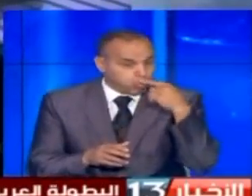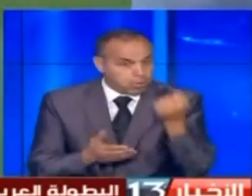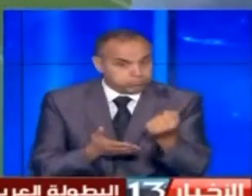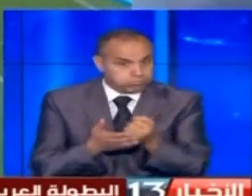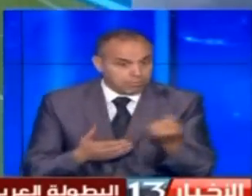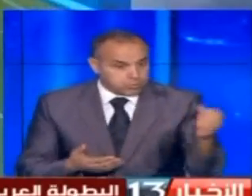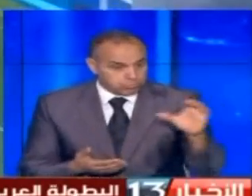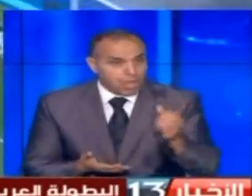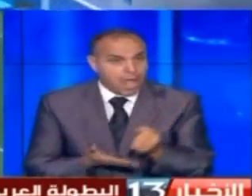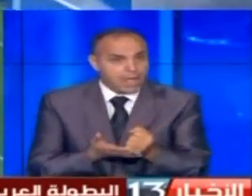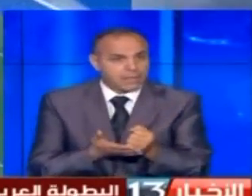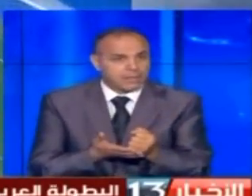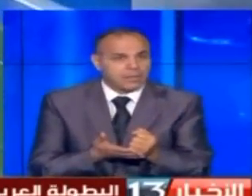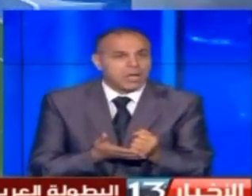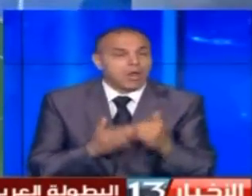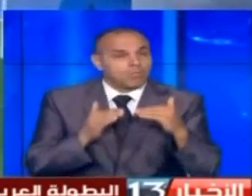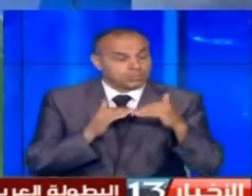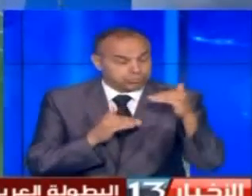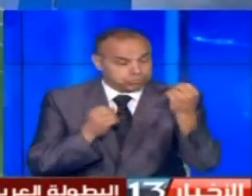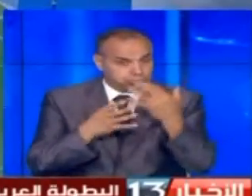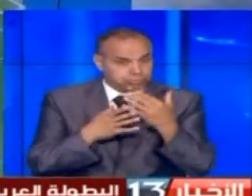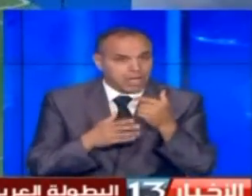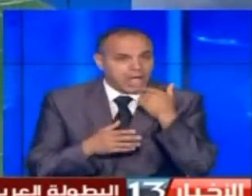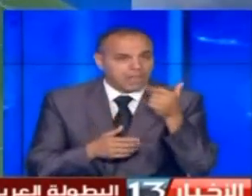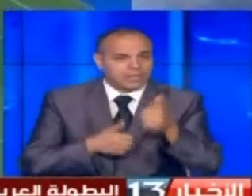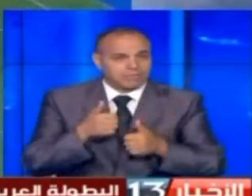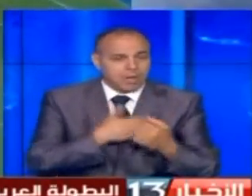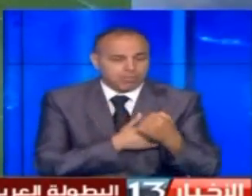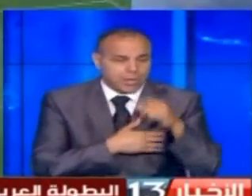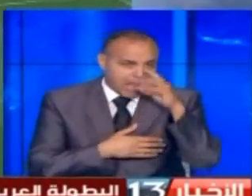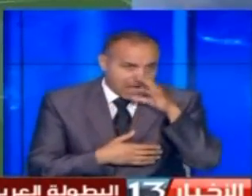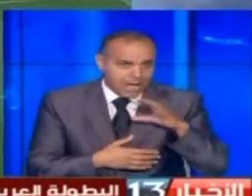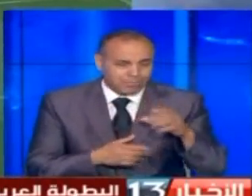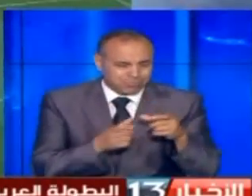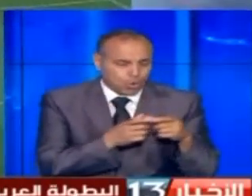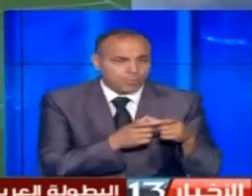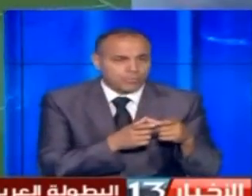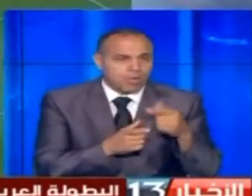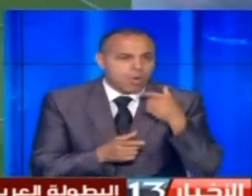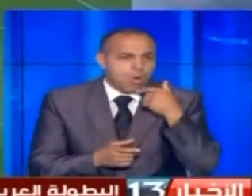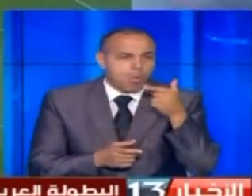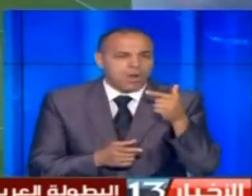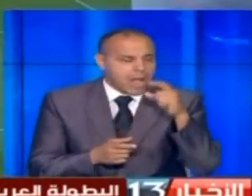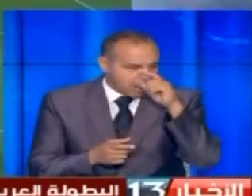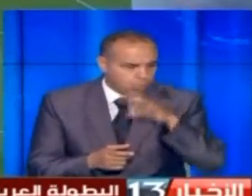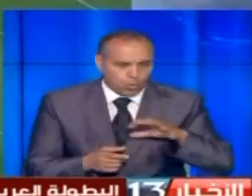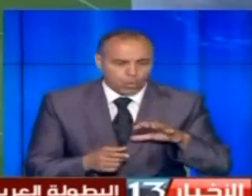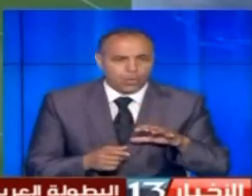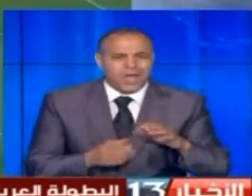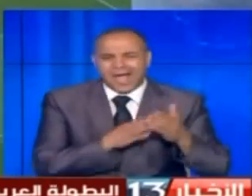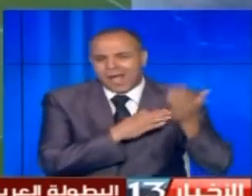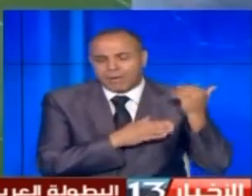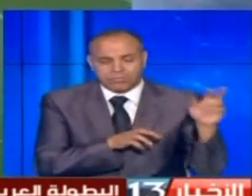مالية هائلة ودعاية في مستوى الحدث، عادت مسابقة البطولة العربية للأندية أو دوري أبطال العرب في تسميتها